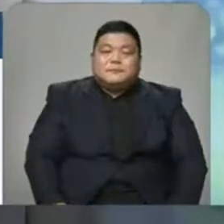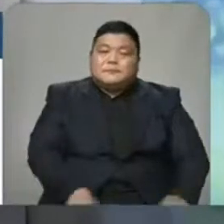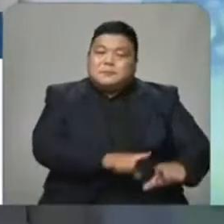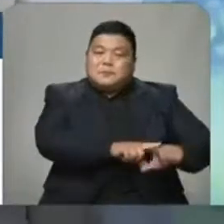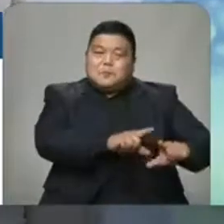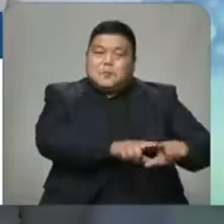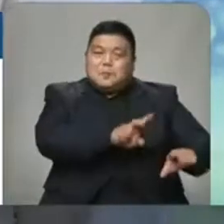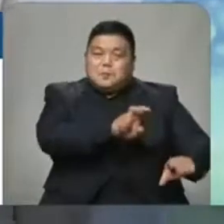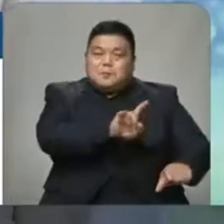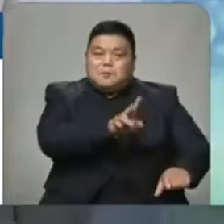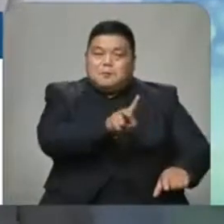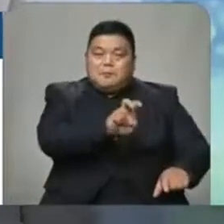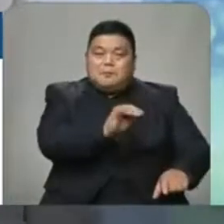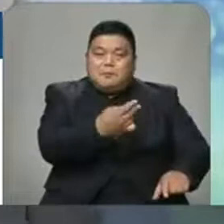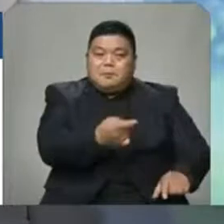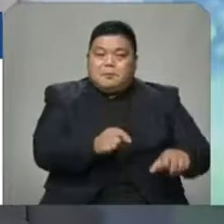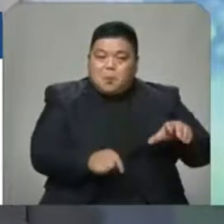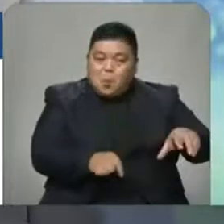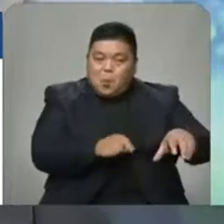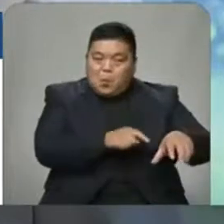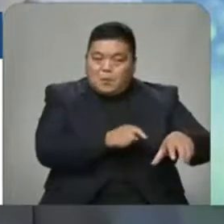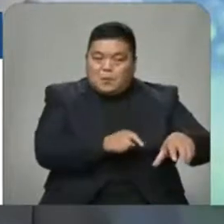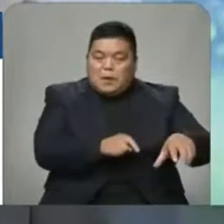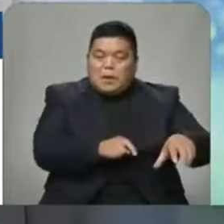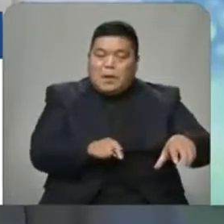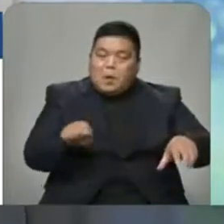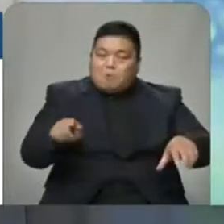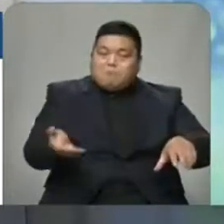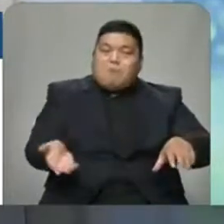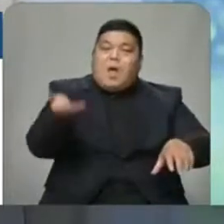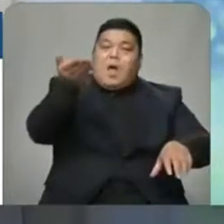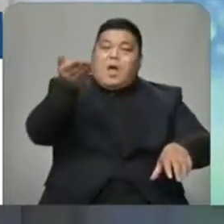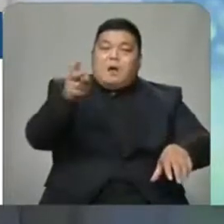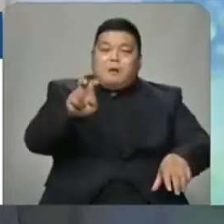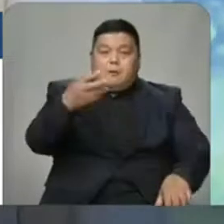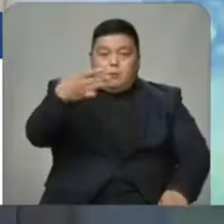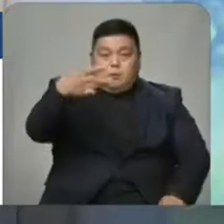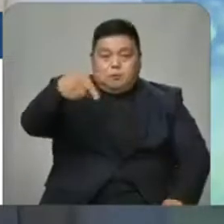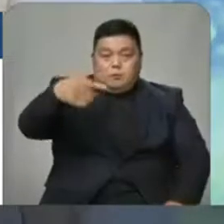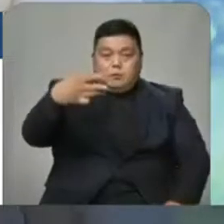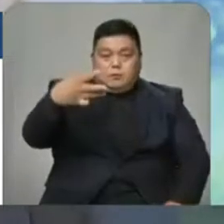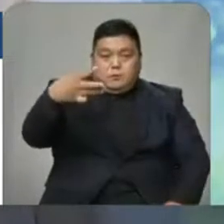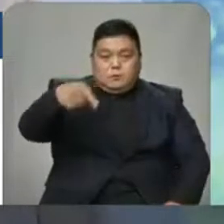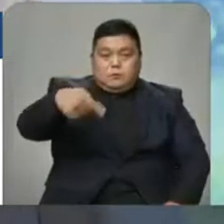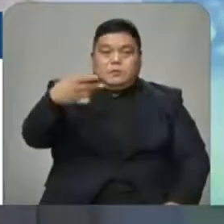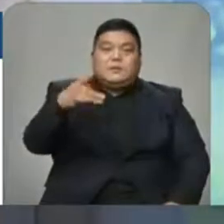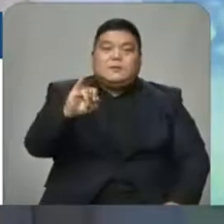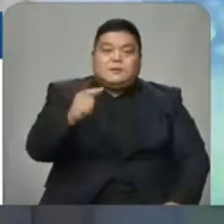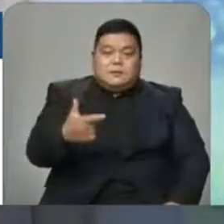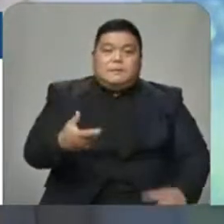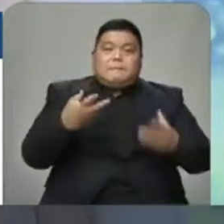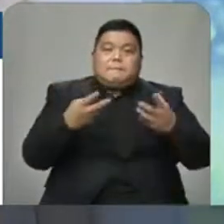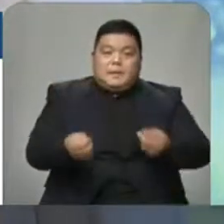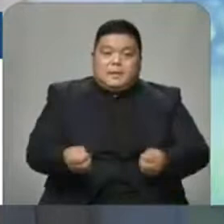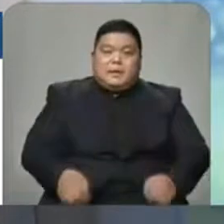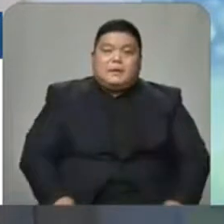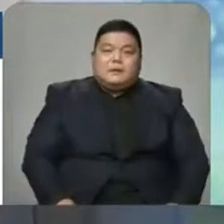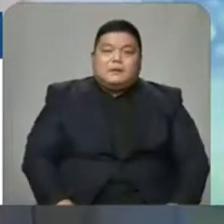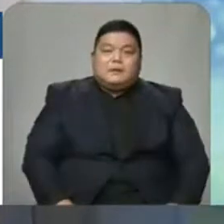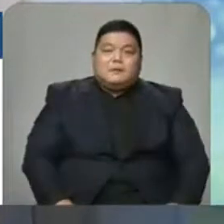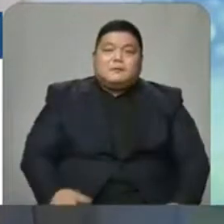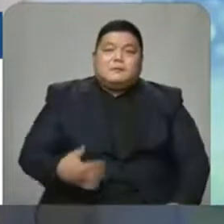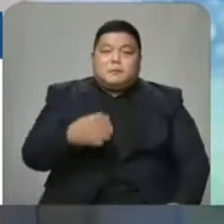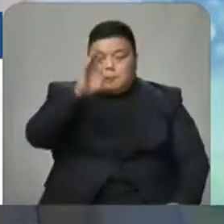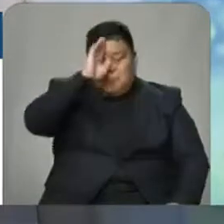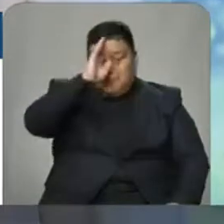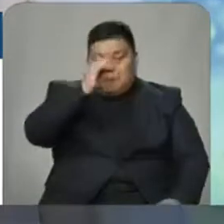기능성 물질의 루틴 함량이 무식을 배나 많은 개통을 가지고 있기 때문에 우리가 한 당연 아 항 염증 평가를 했을